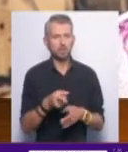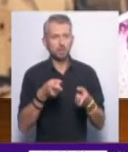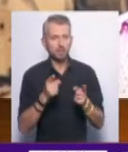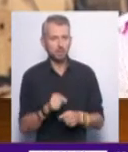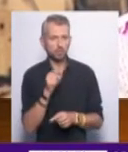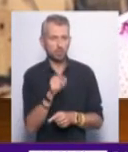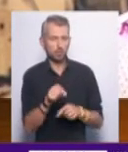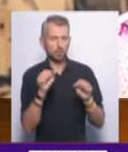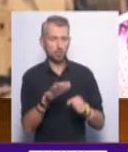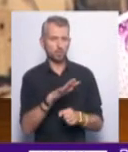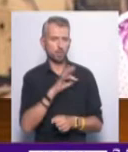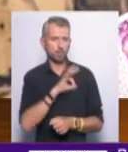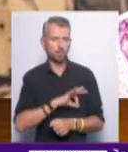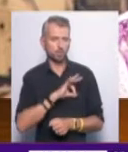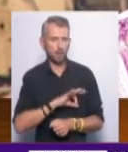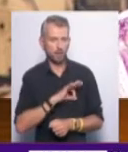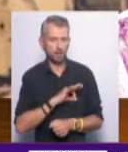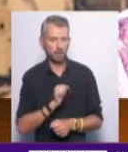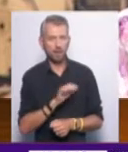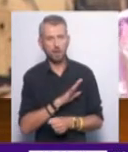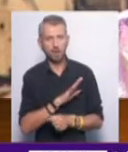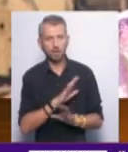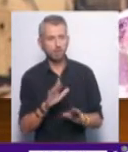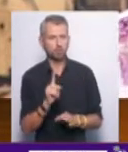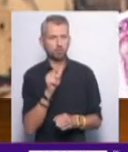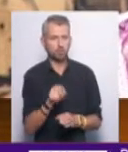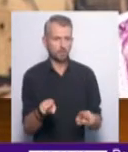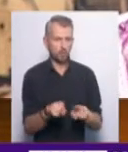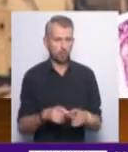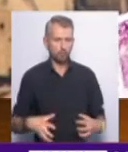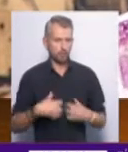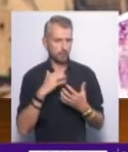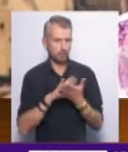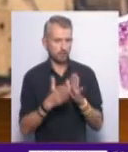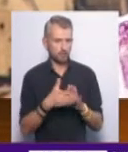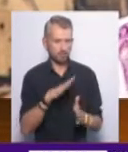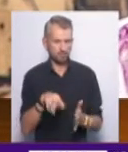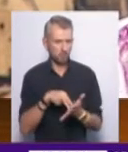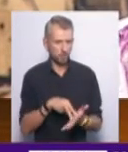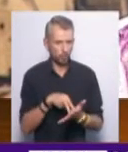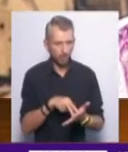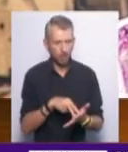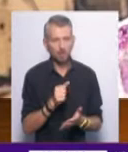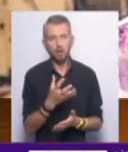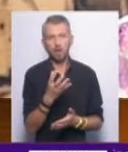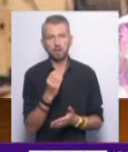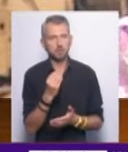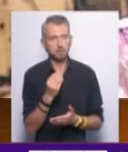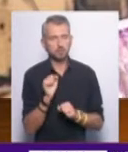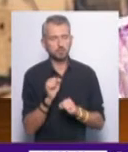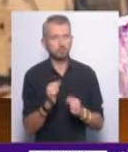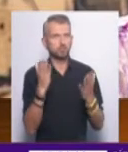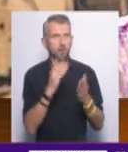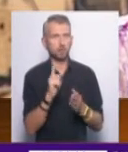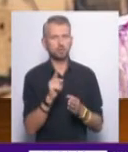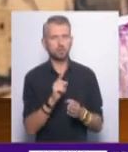їм можна було користуватися, а не щоб вони в такому жахливому стані не стояли, а ще, борони Боже, так, щоб воно